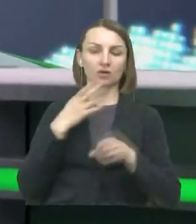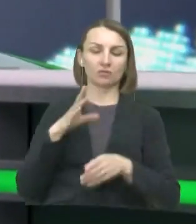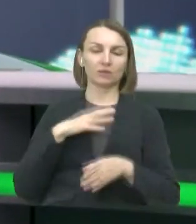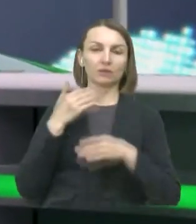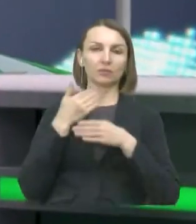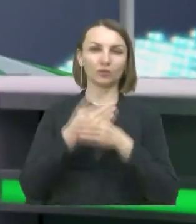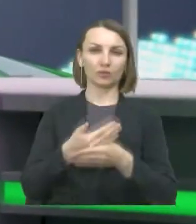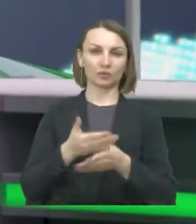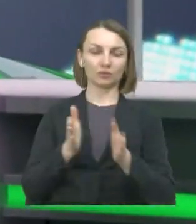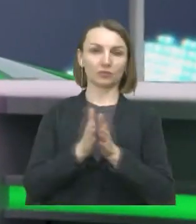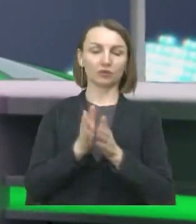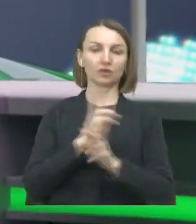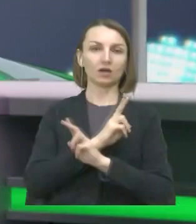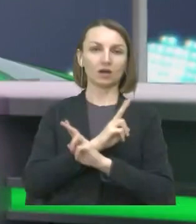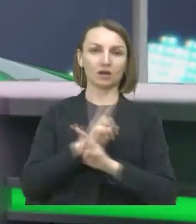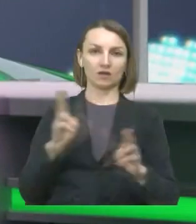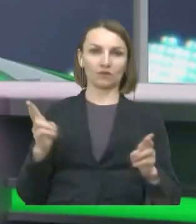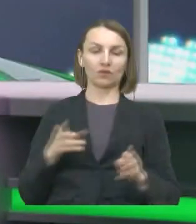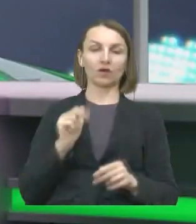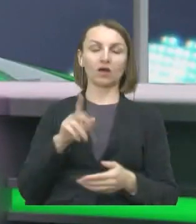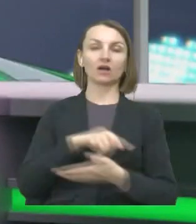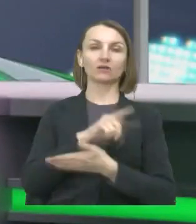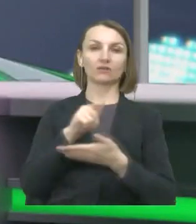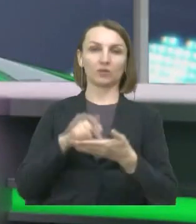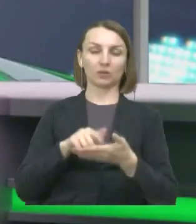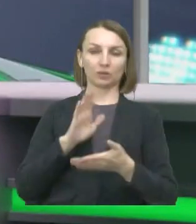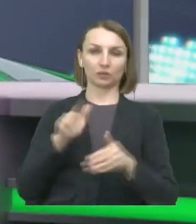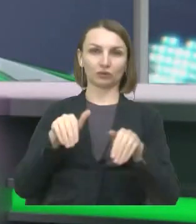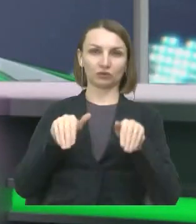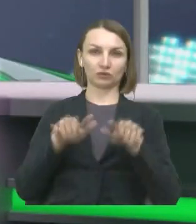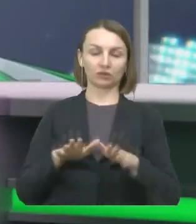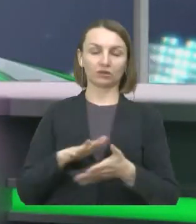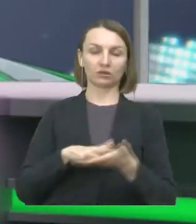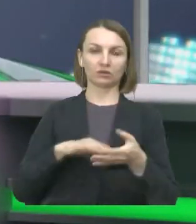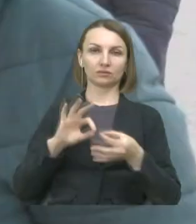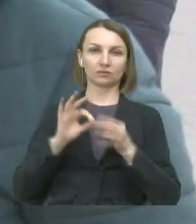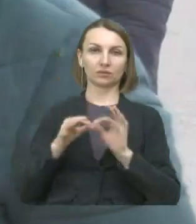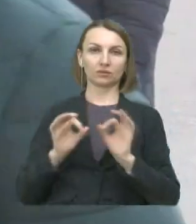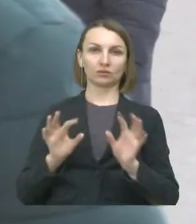помощи. О том, как решается вопрос дома, смотрите в следующем видеоматериале.